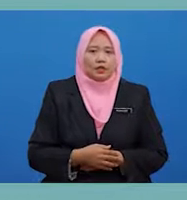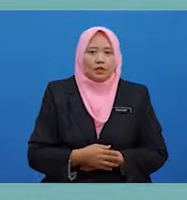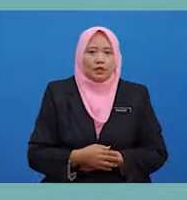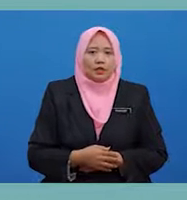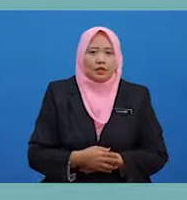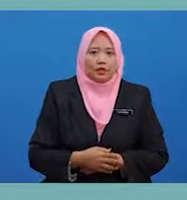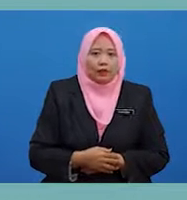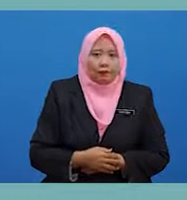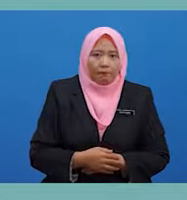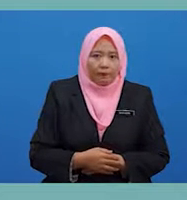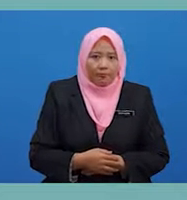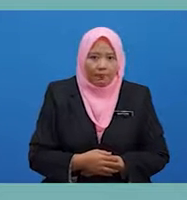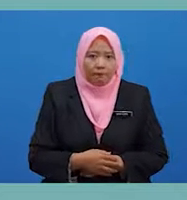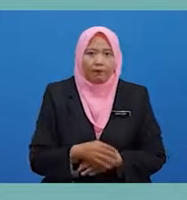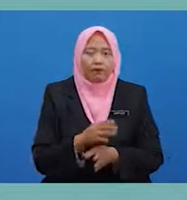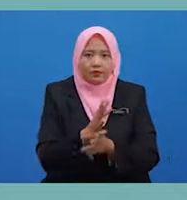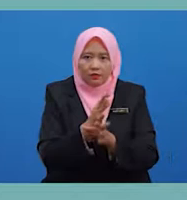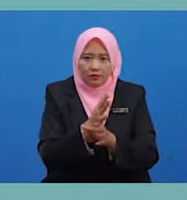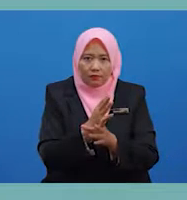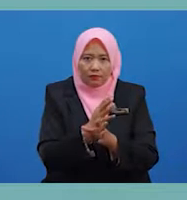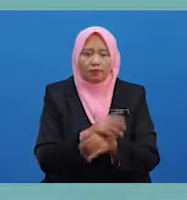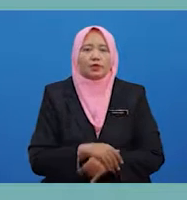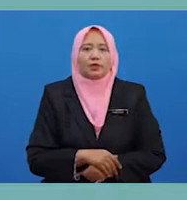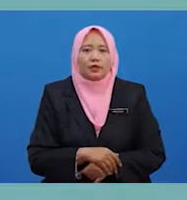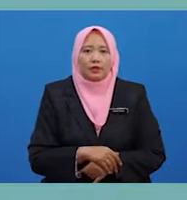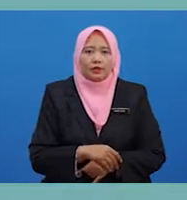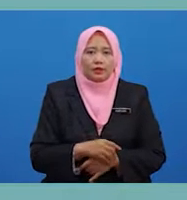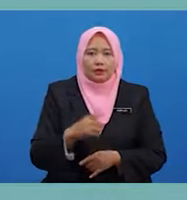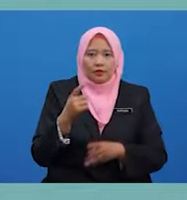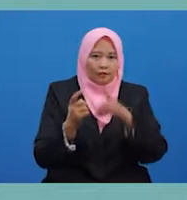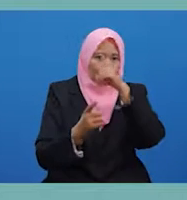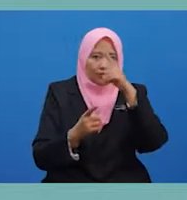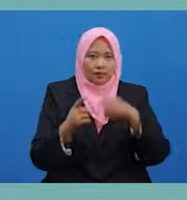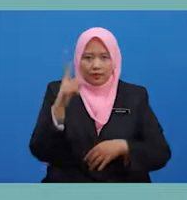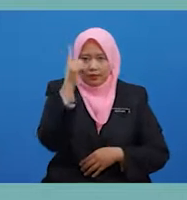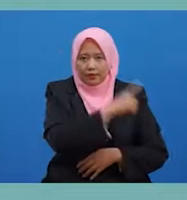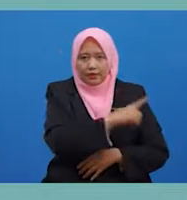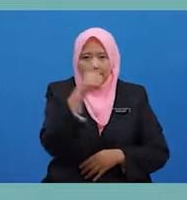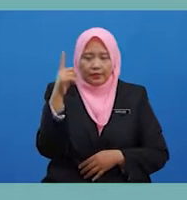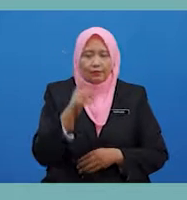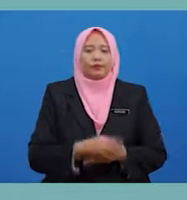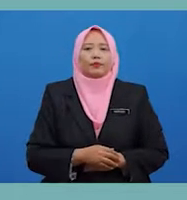Jerman, Itali, Netherlands dan United Kingdom.